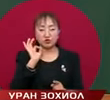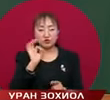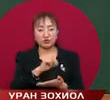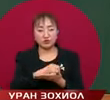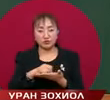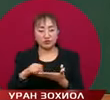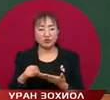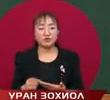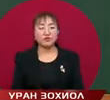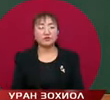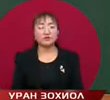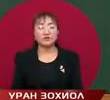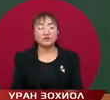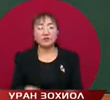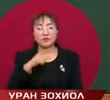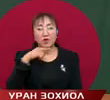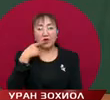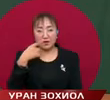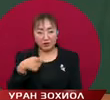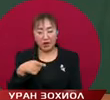ярихдаа бичгтэй